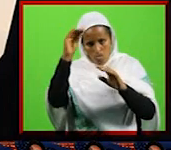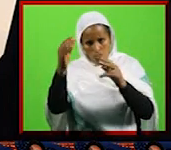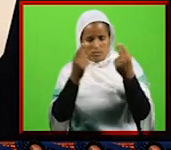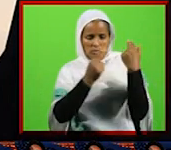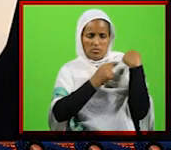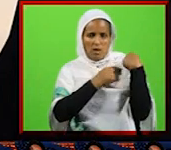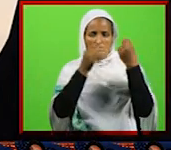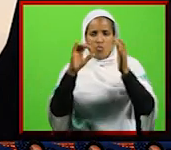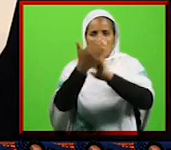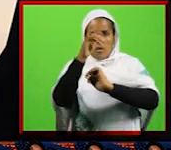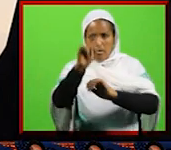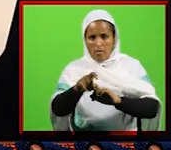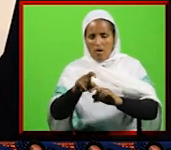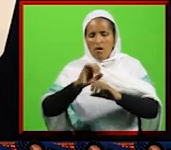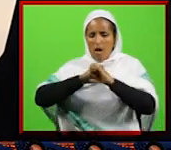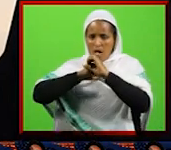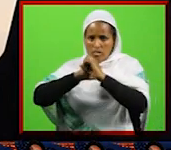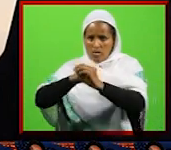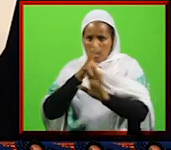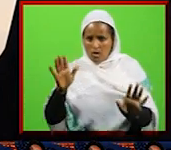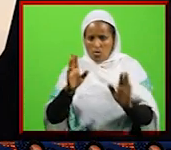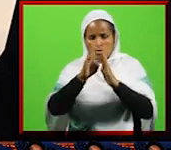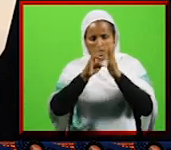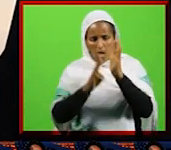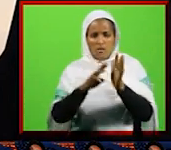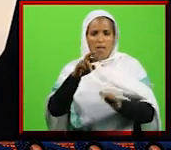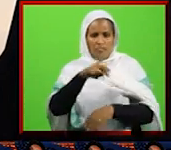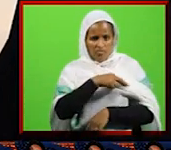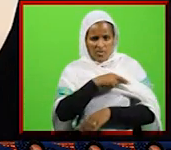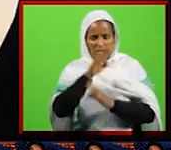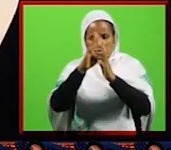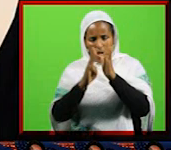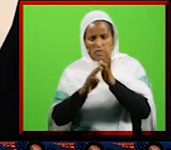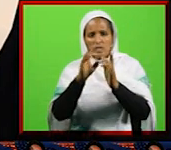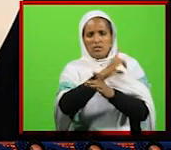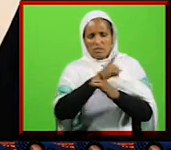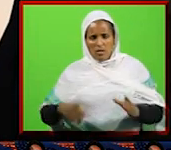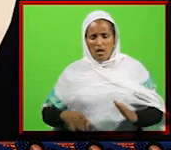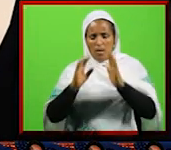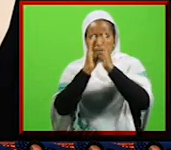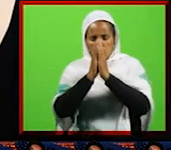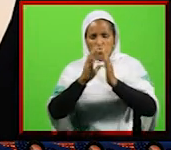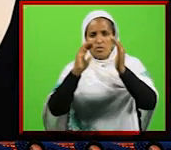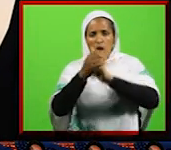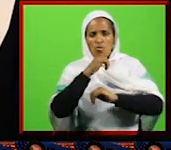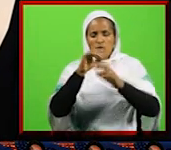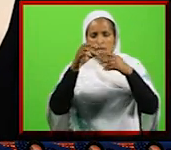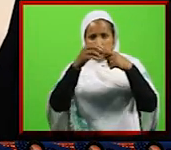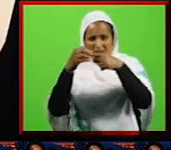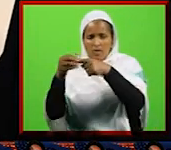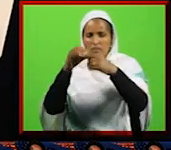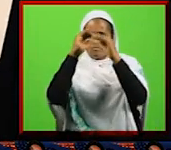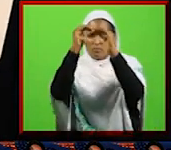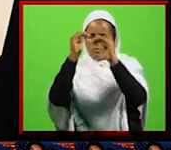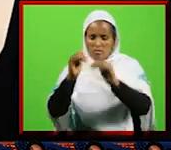ይገባል። አትከላከሉ እንደ ስርዓተ ሃይማኖት እንደ ስርዓተ ክርስትና ለጸሎት ካልሆነ በስተቀር እያለ አስቀምጦታል። በዚህ ጊዜ ብዙ